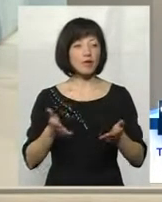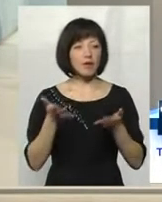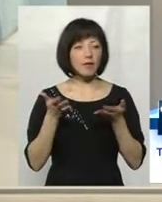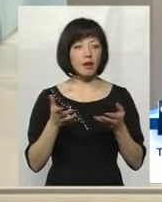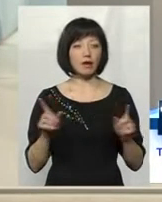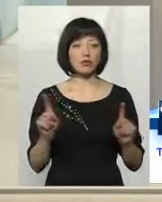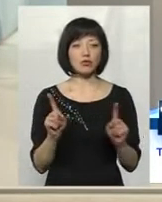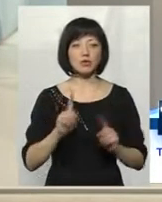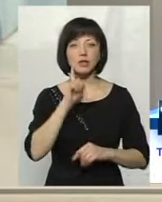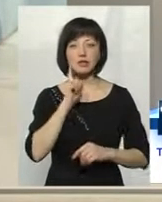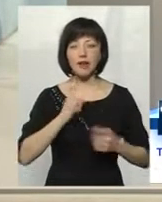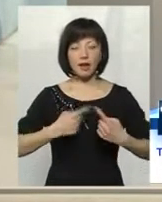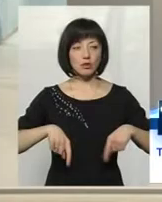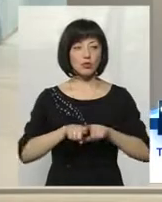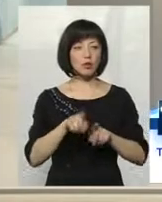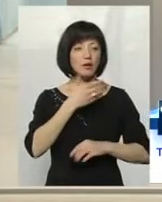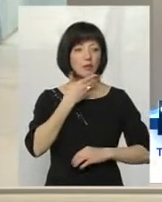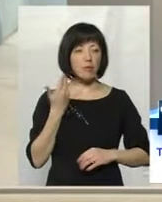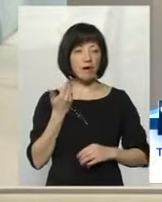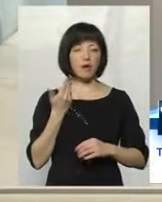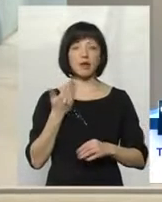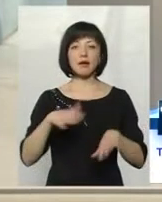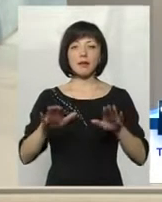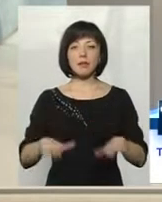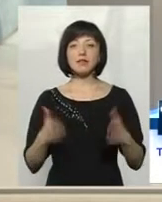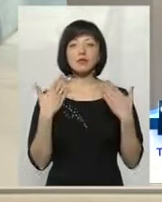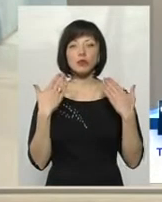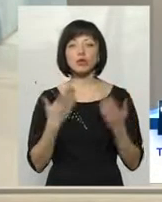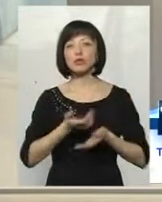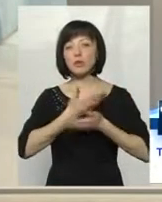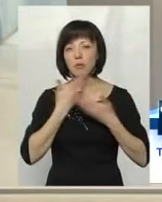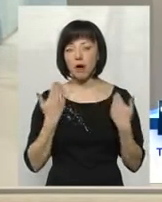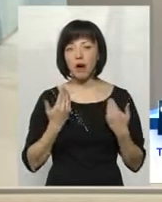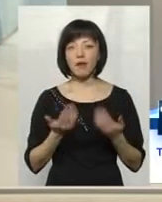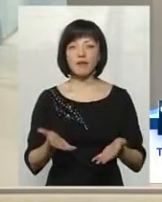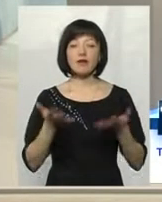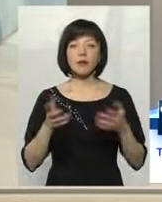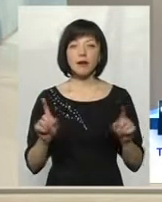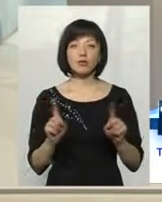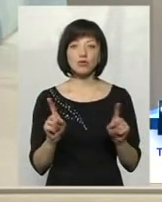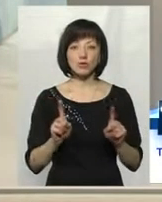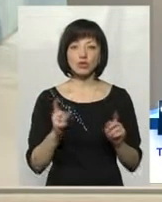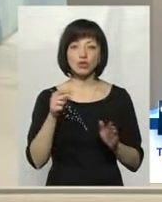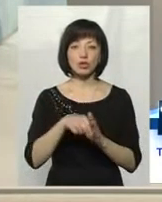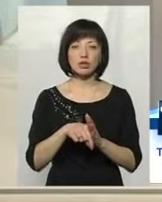що зелених зон немає, місць для відпочинку немає, виявляється те, що